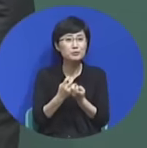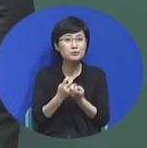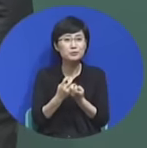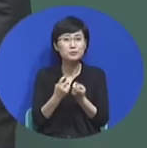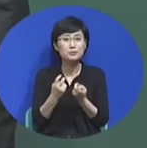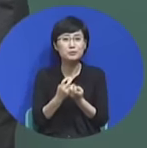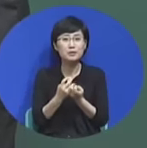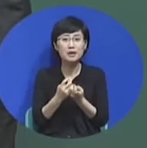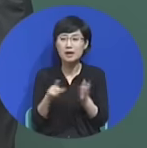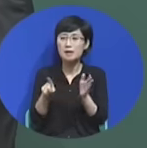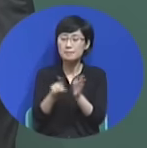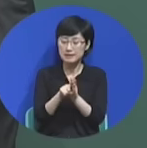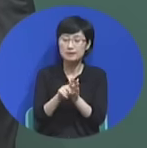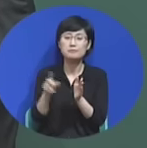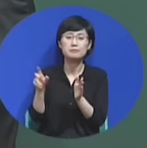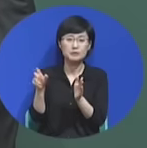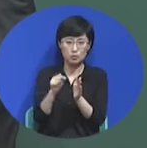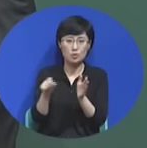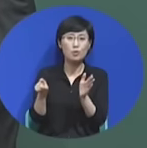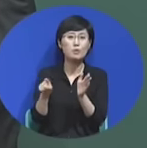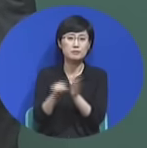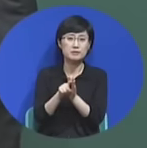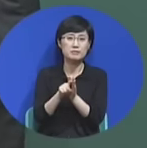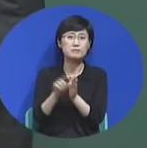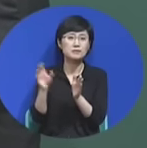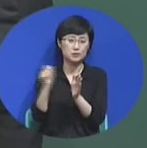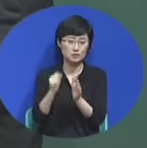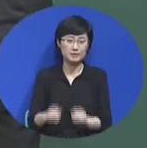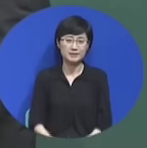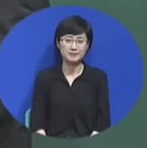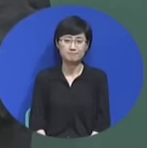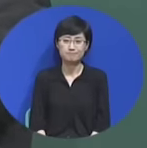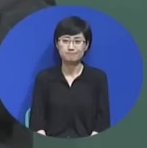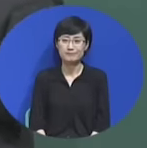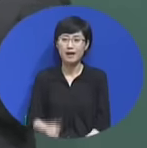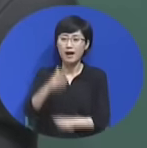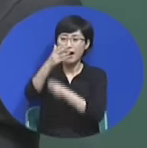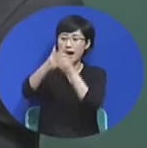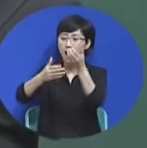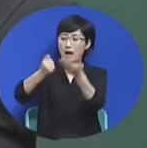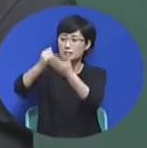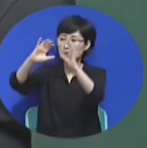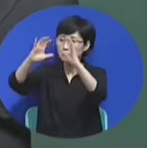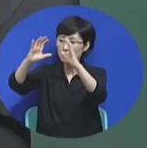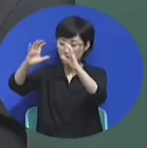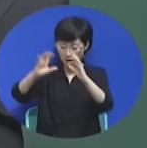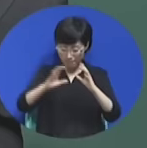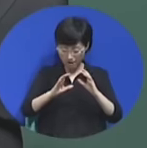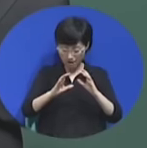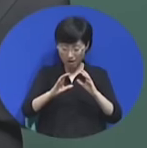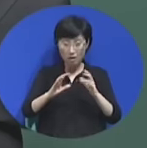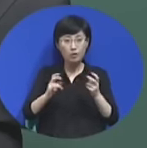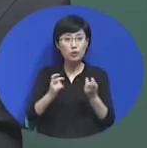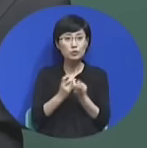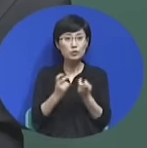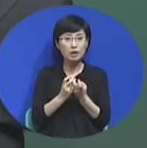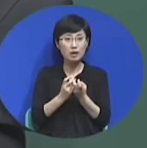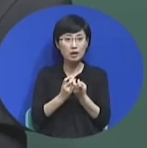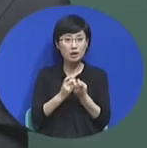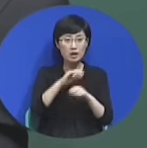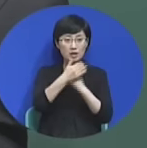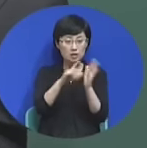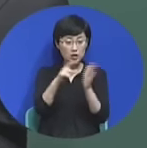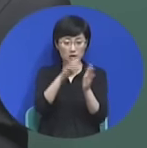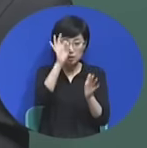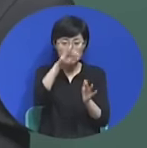神的国怎能拥有在我们身上呢？ 믿음으로 주어지죠. 是凭信心。 근데 이 하나님의 나라가 우리에게 어떻게 들어오죠? 침노에 들어온다고 하죠.